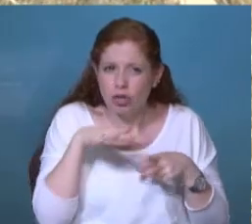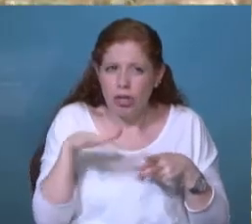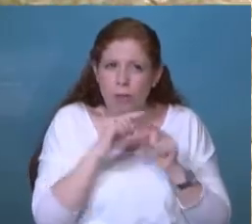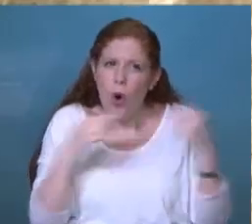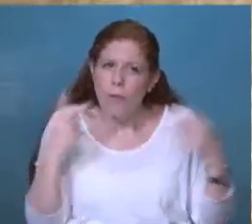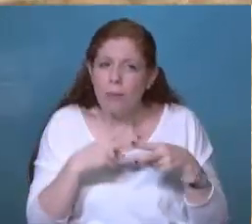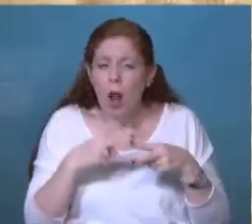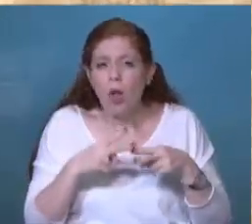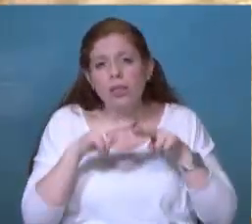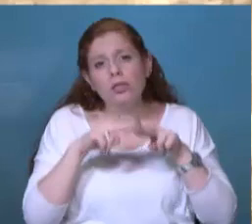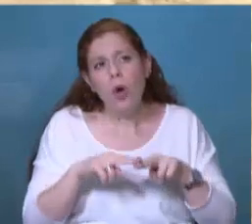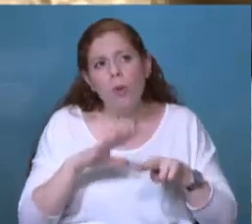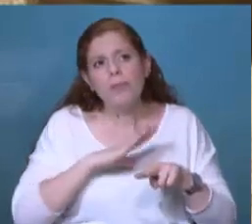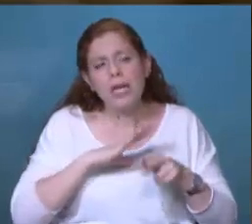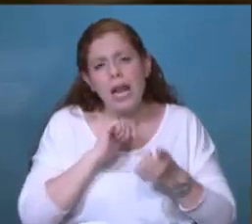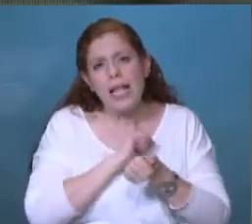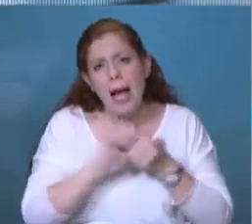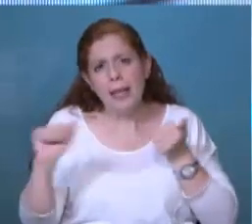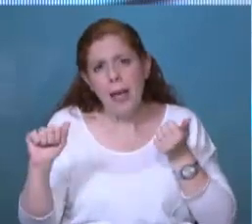יישארו בסכנת החדה.